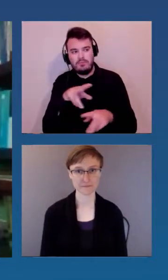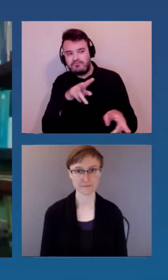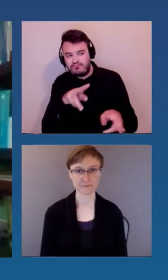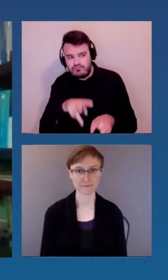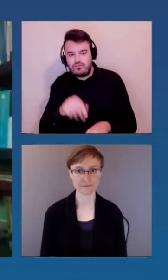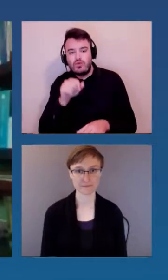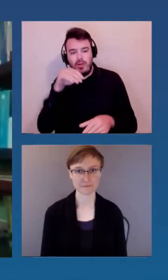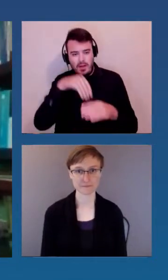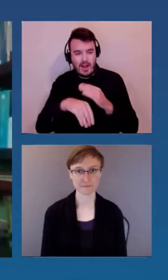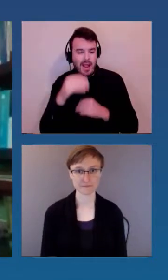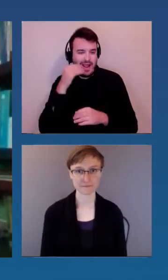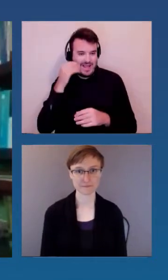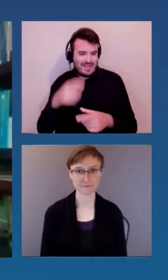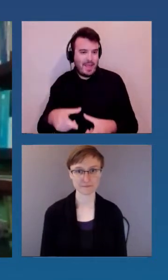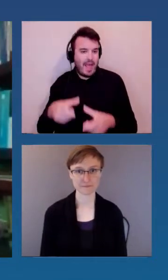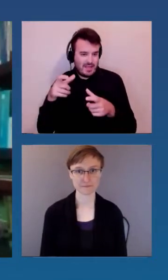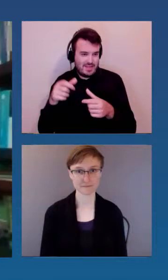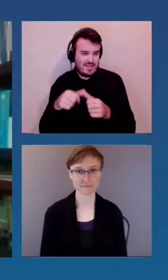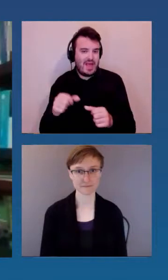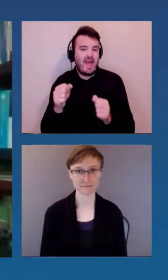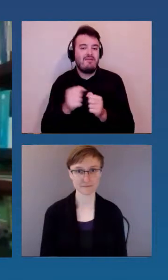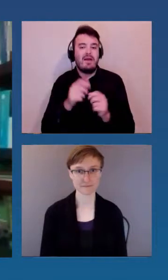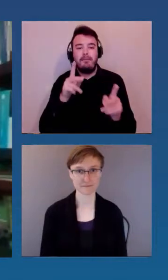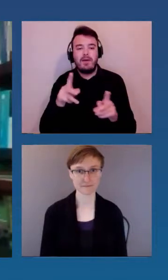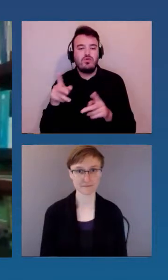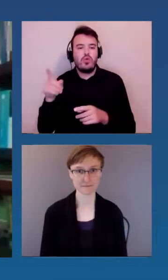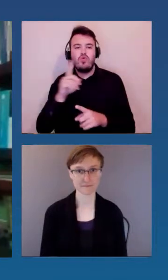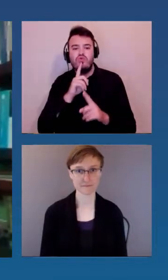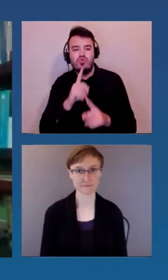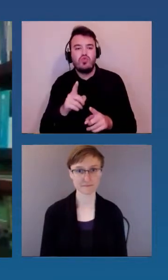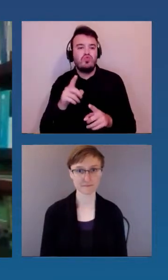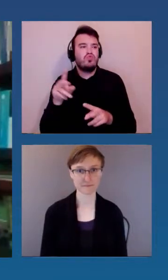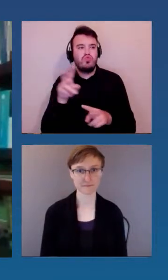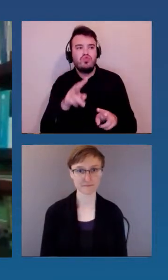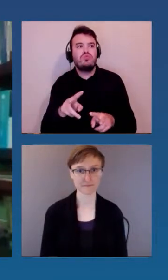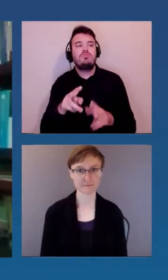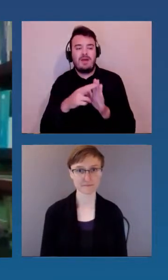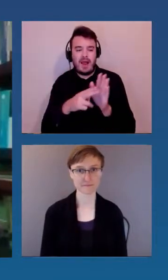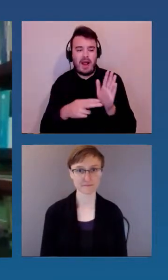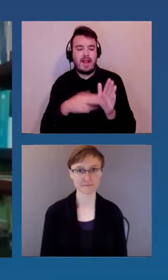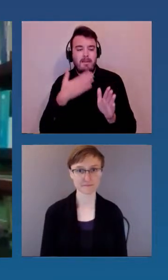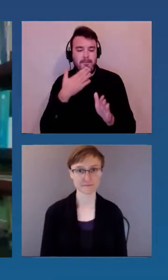mais puisqu'il y aura seulement que 50% des